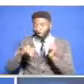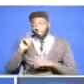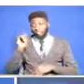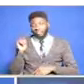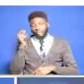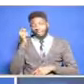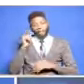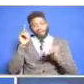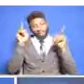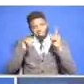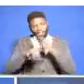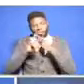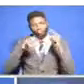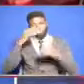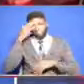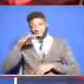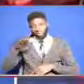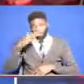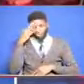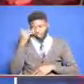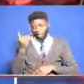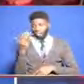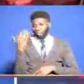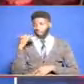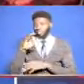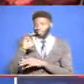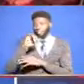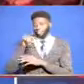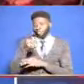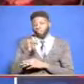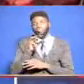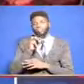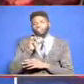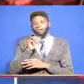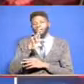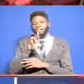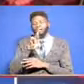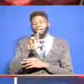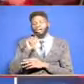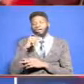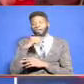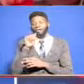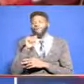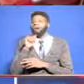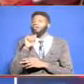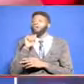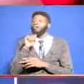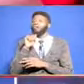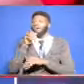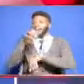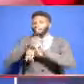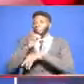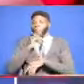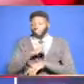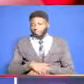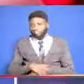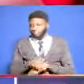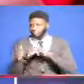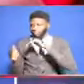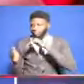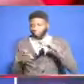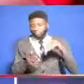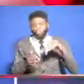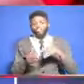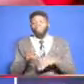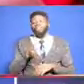wa aliyekuwa jaji mkuu David Maraga. Wakati huo, mtaalamu wa upasuaji Magare Gikenyi Benjamin